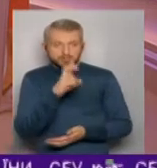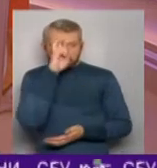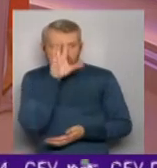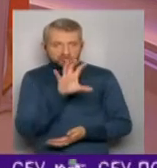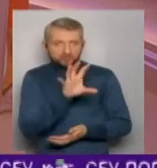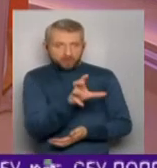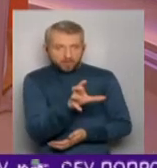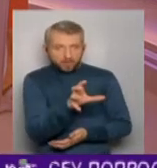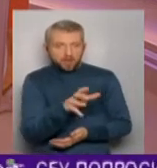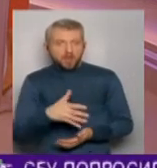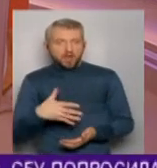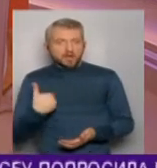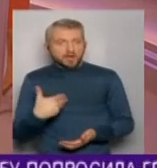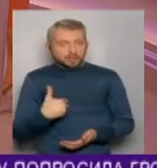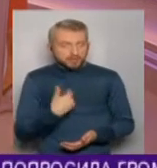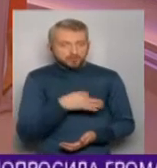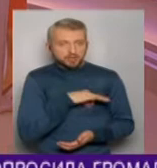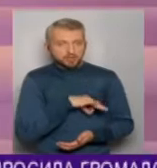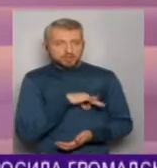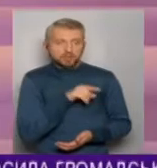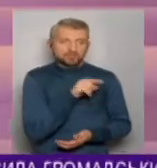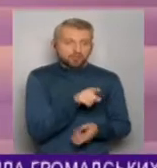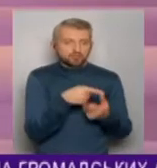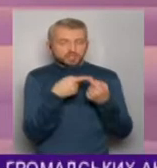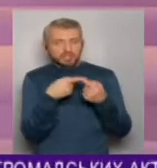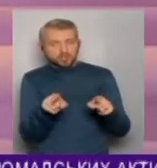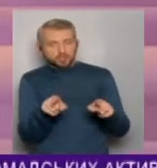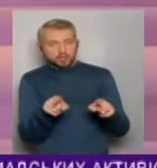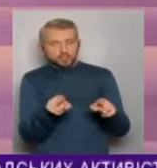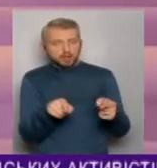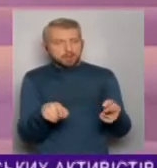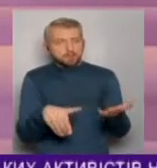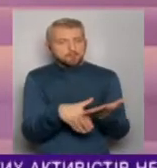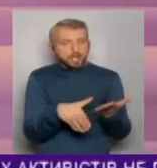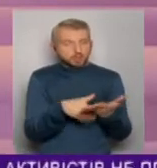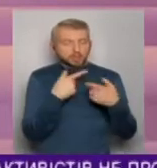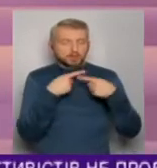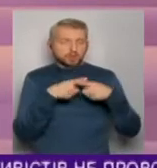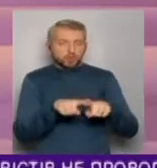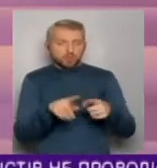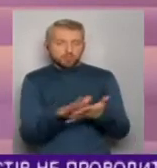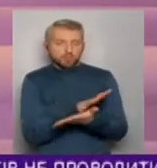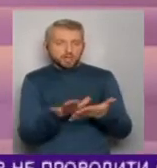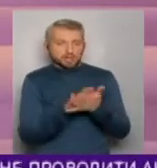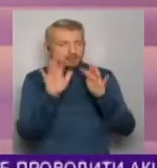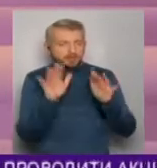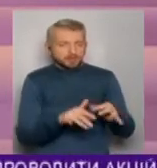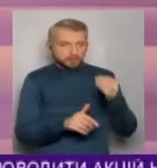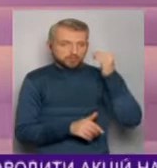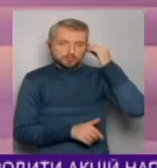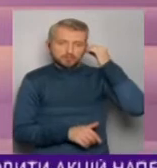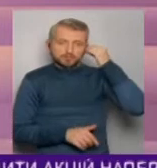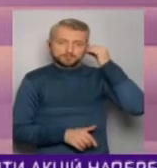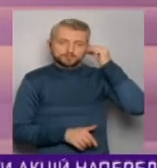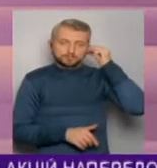то ефективніше застосування той чи інший метод і технологія прибирання снігу.